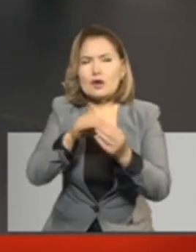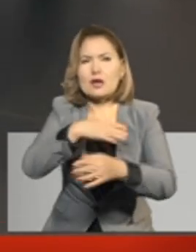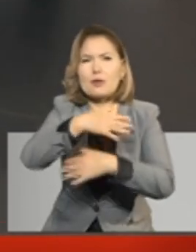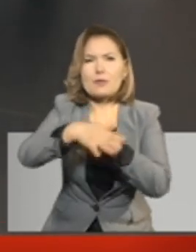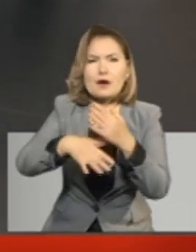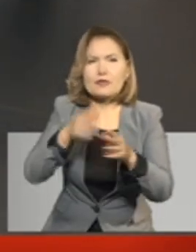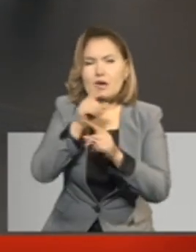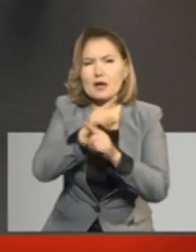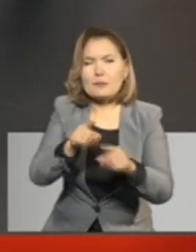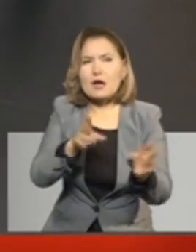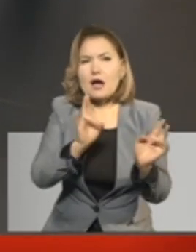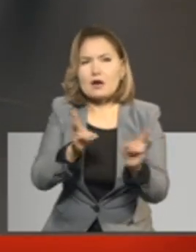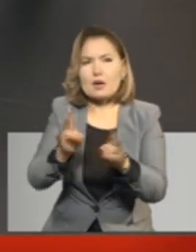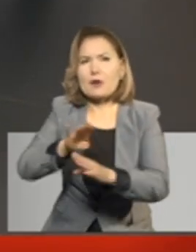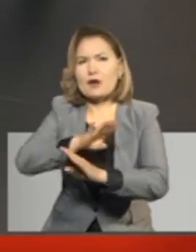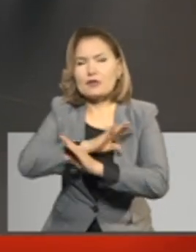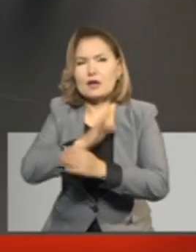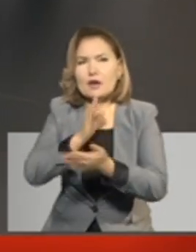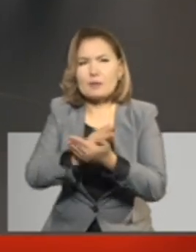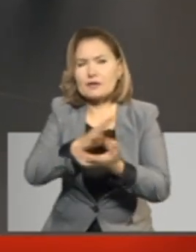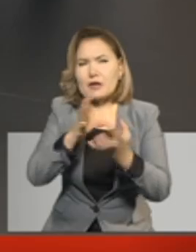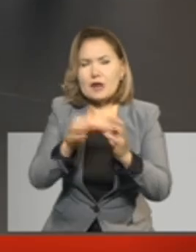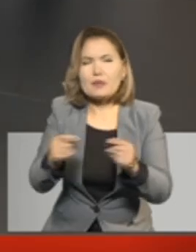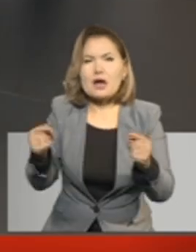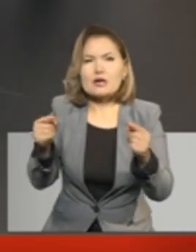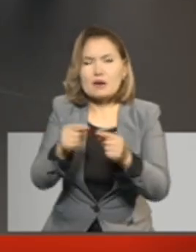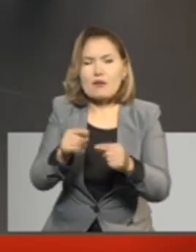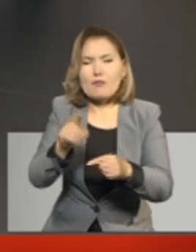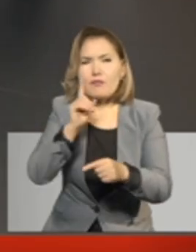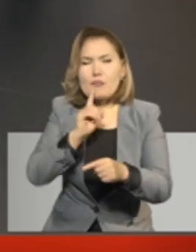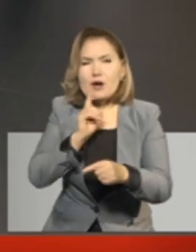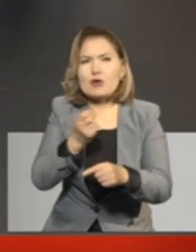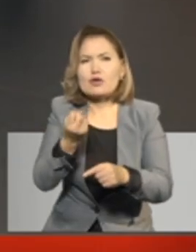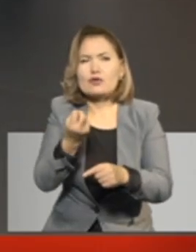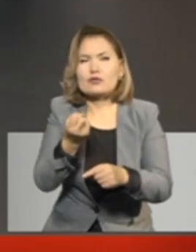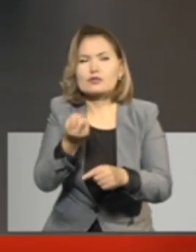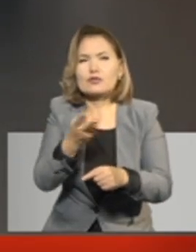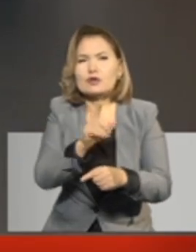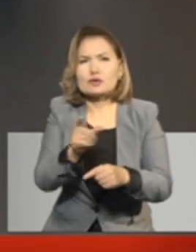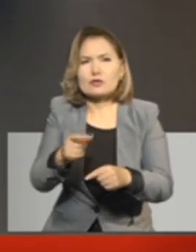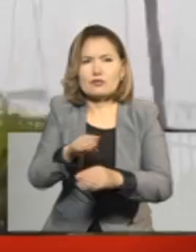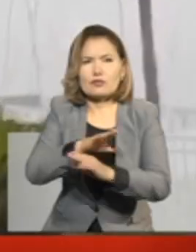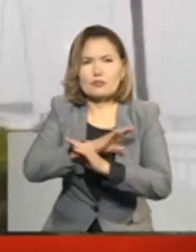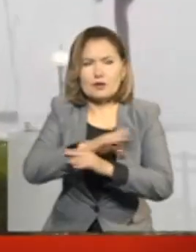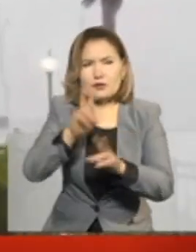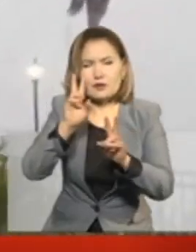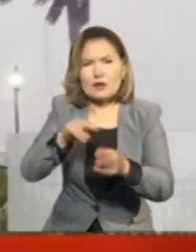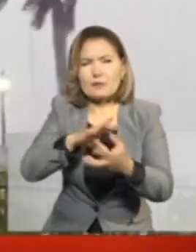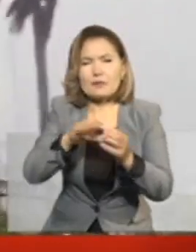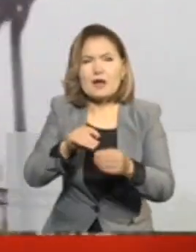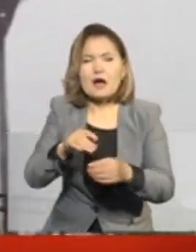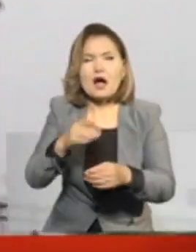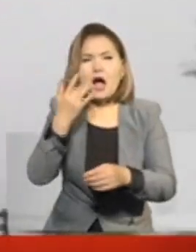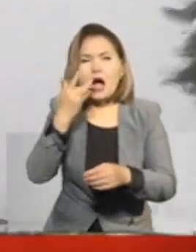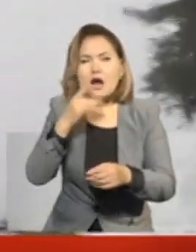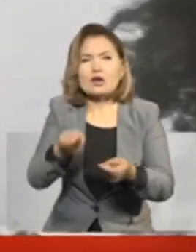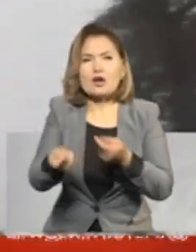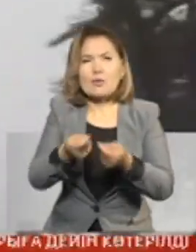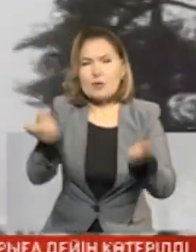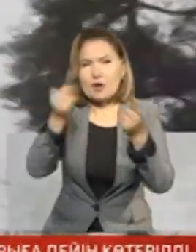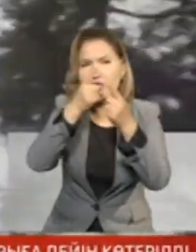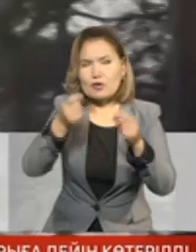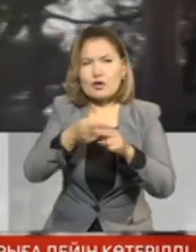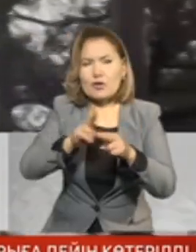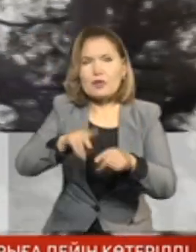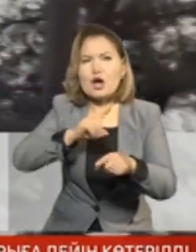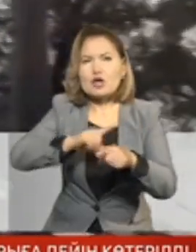Дауыл кезінде қаза тапқандар бар, марқұмдардың нақты саны белгісіз. Ақш белгі монстр деп атаған алапат дауыл санаулы